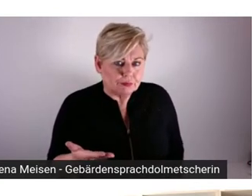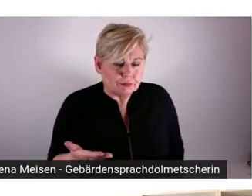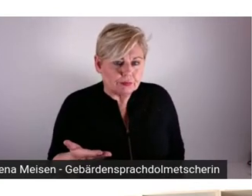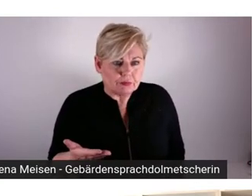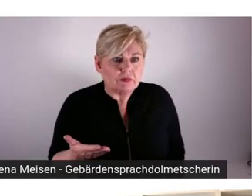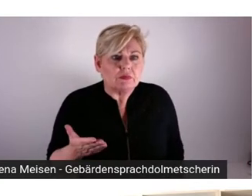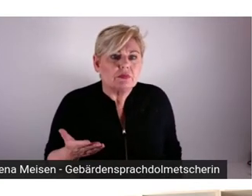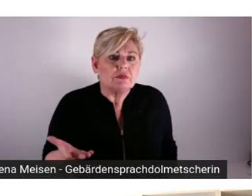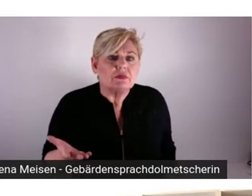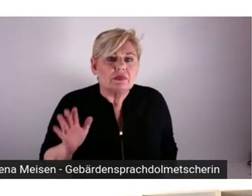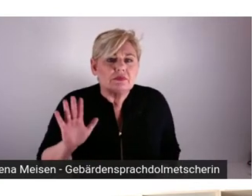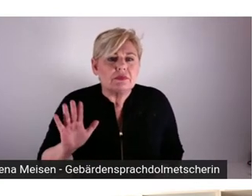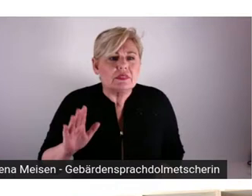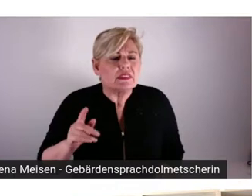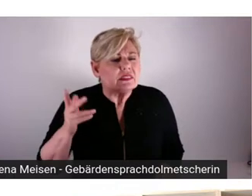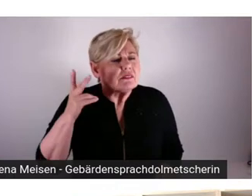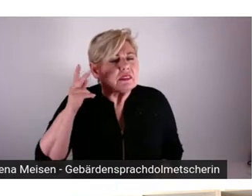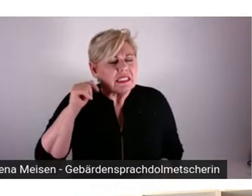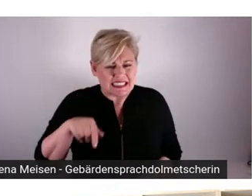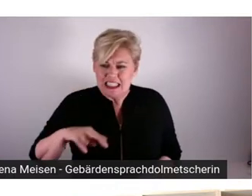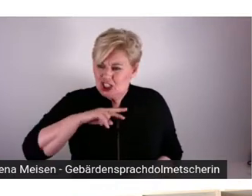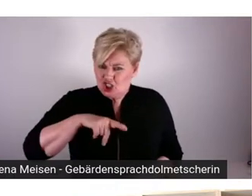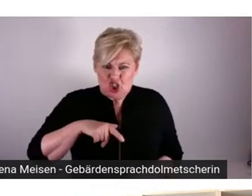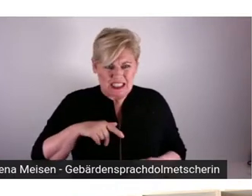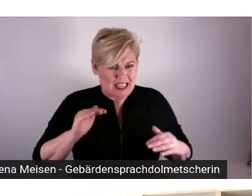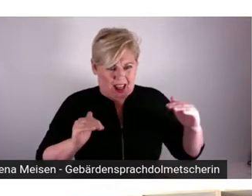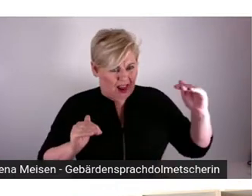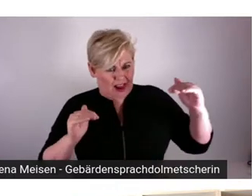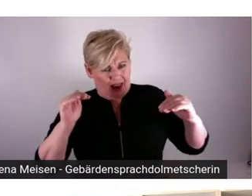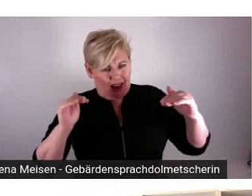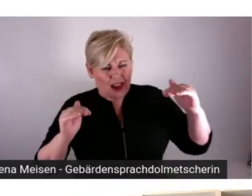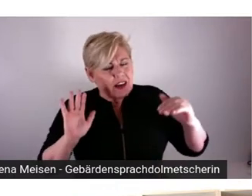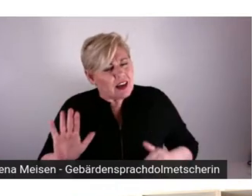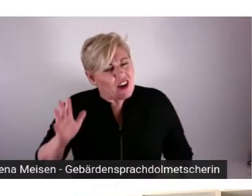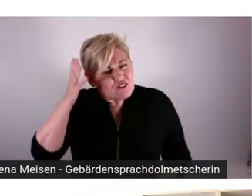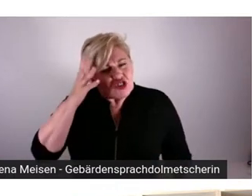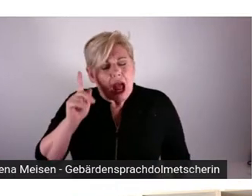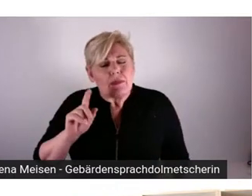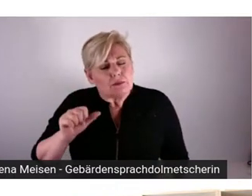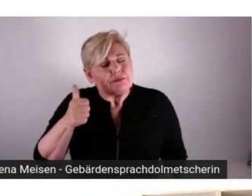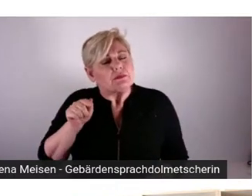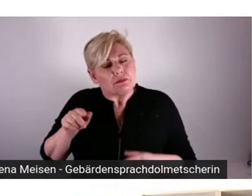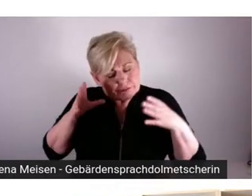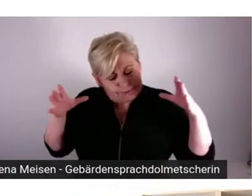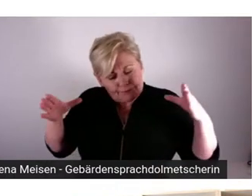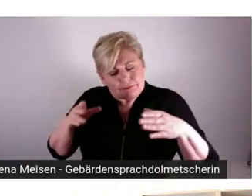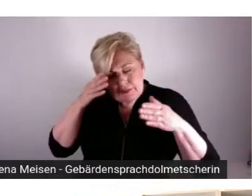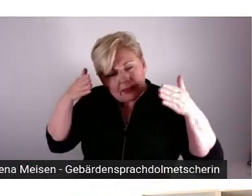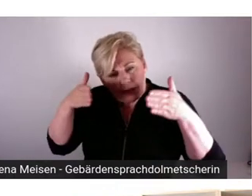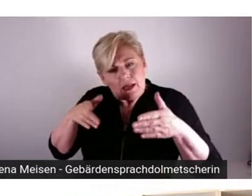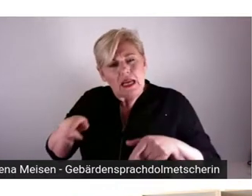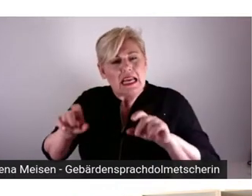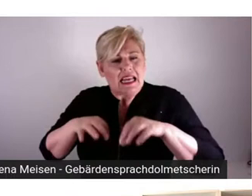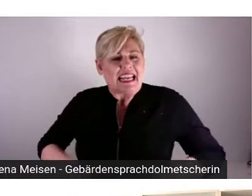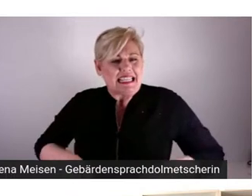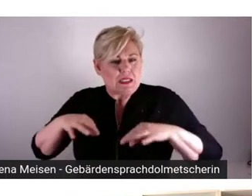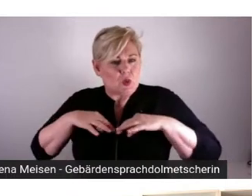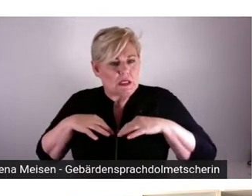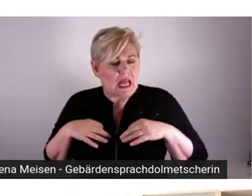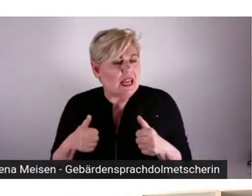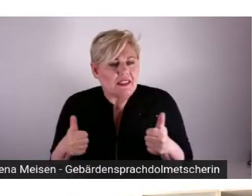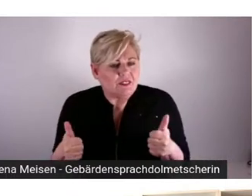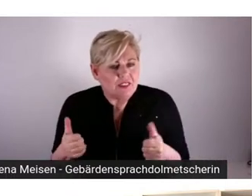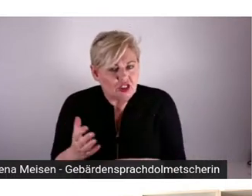für Vorstellungen, soziale Ungleichheit insgesamt, aber auch gerade gesundheitlich Ungleichheit beseitigen zu helfen?